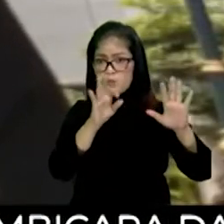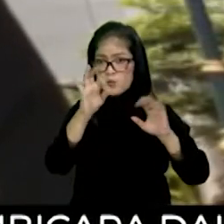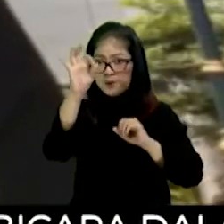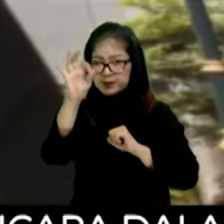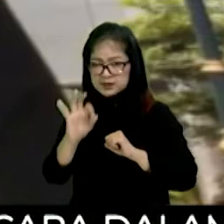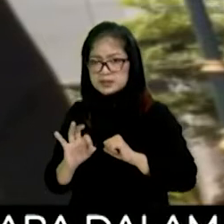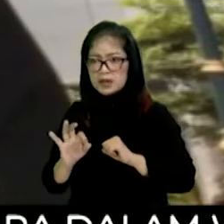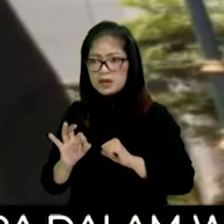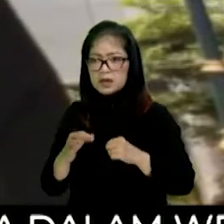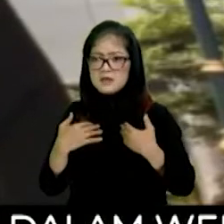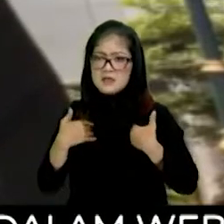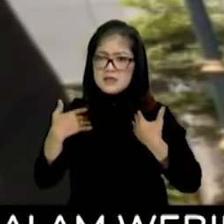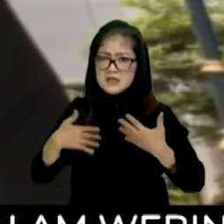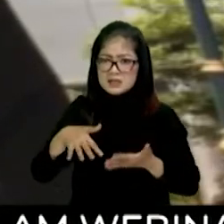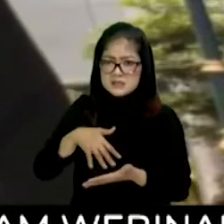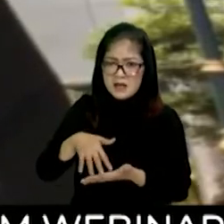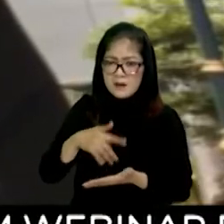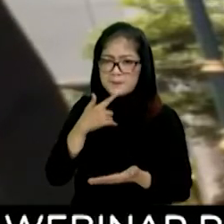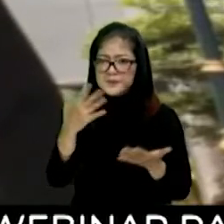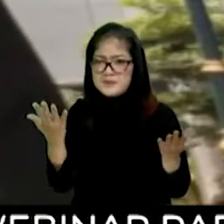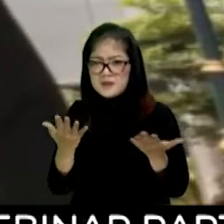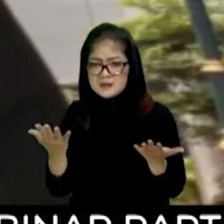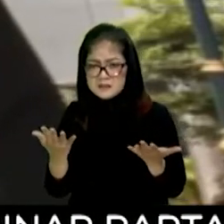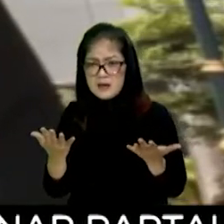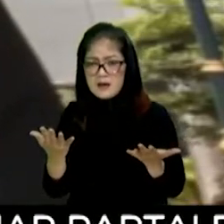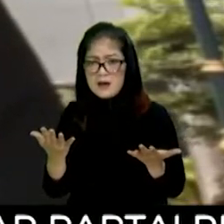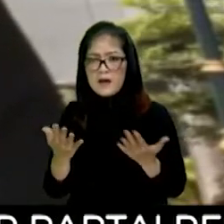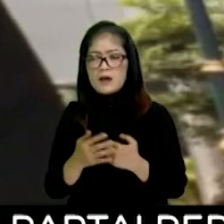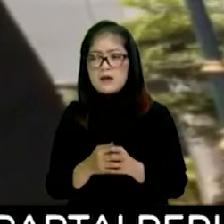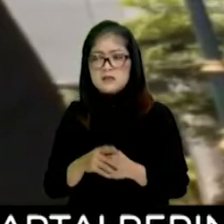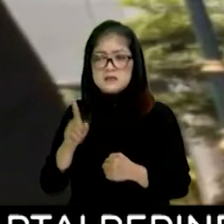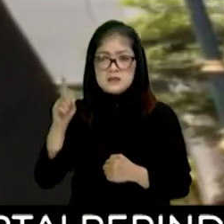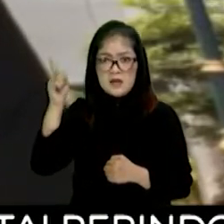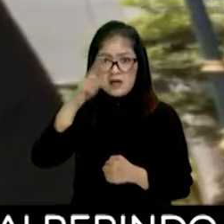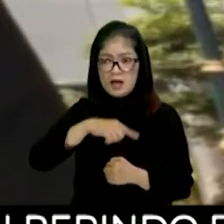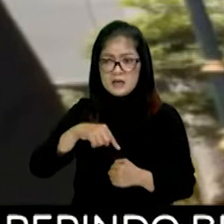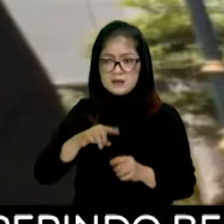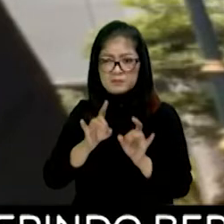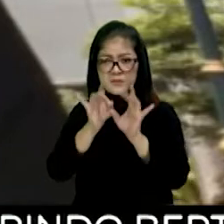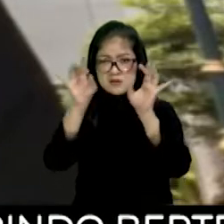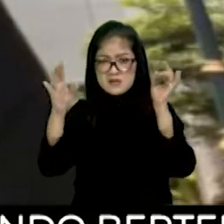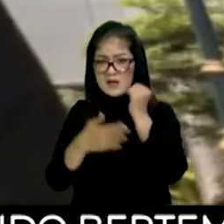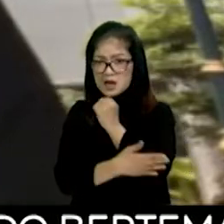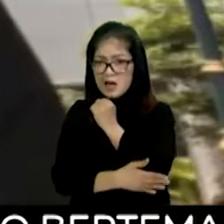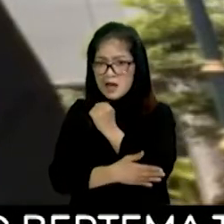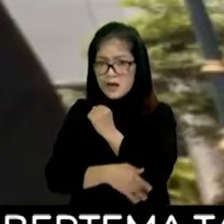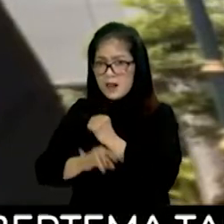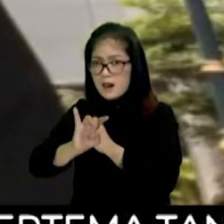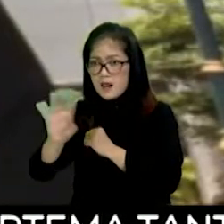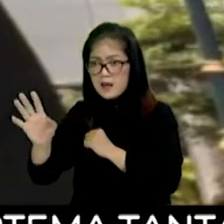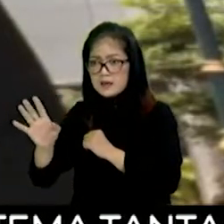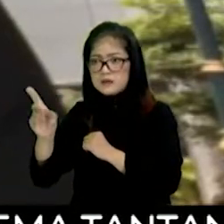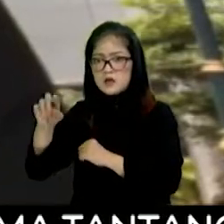gejalanya sangat ringan, dan juga dari berbagai yang terjadi di negara-negara yang lain yang sudah terjadi puncak